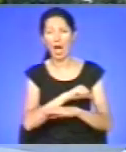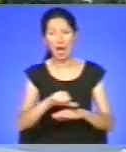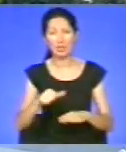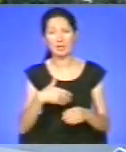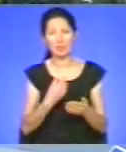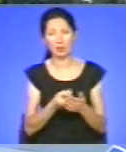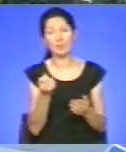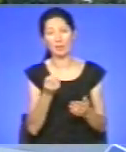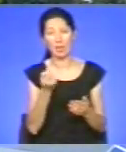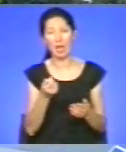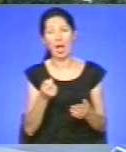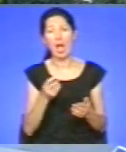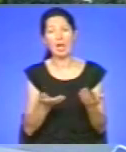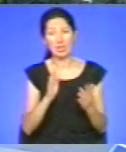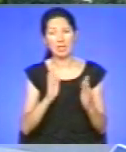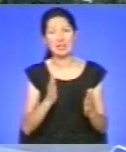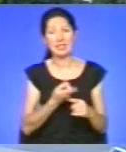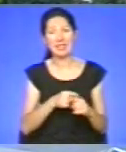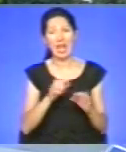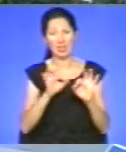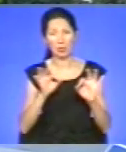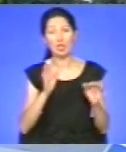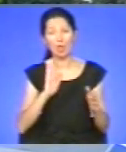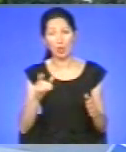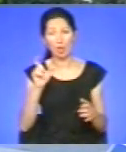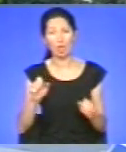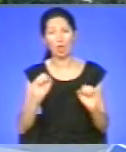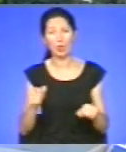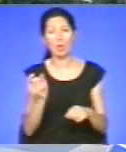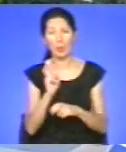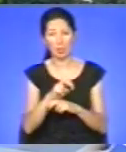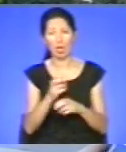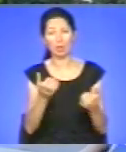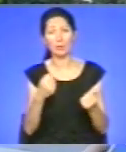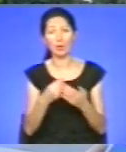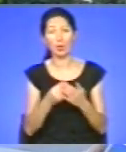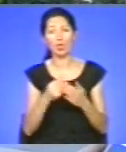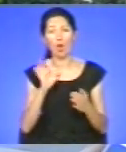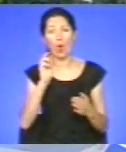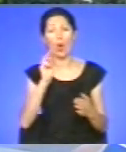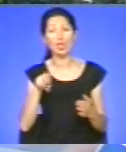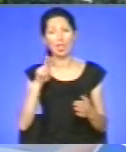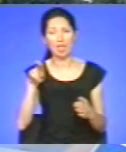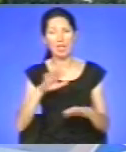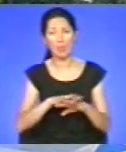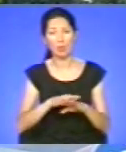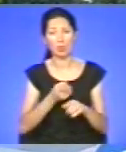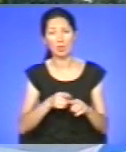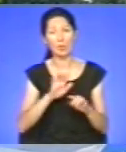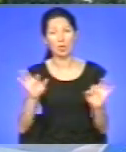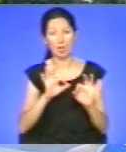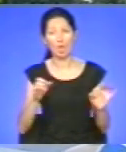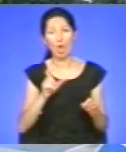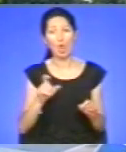ця інформація буде, людина зможе прийти і отримати кошти в Ощадбанку. Це буде доведено до людей, тому що вони повинні підійти в міську раду, чи до